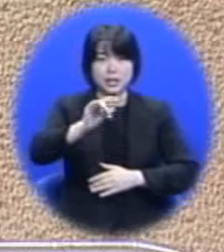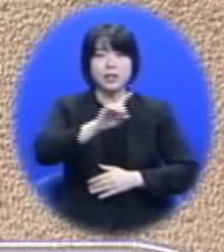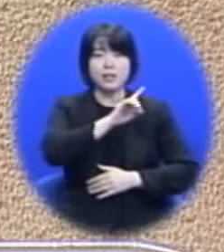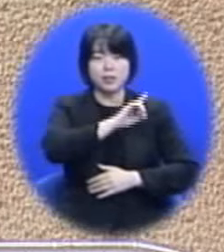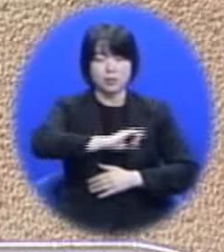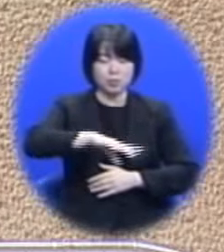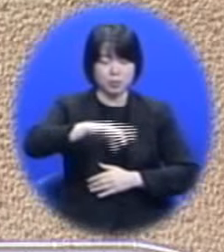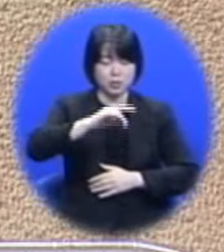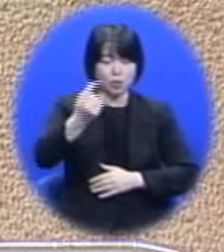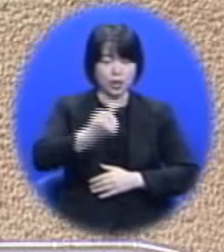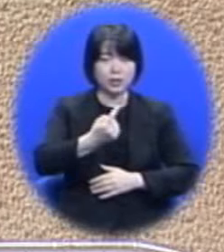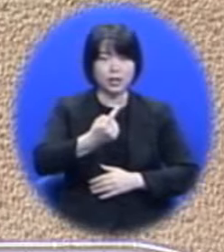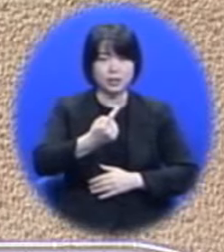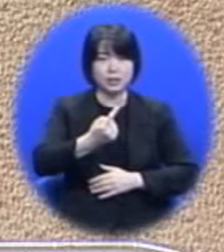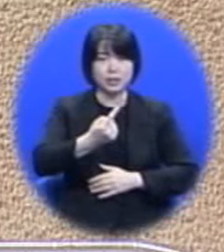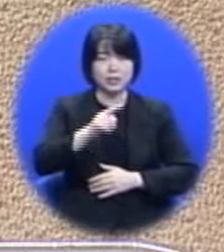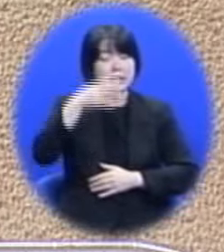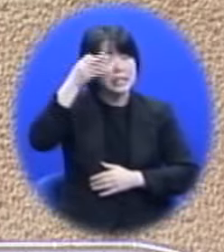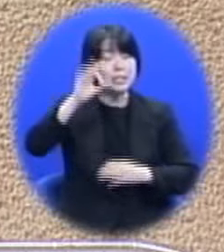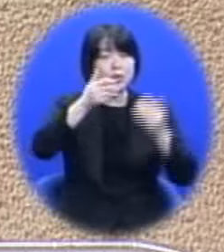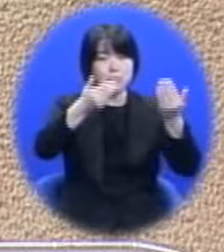분명하게 공인받기 위해서